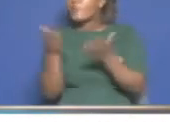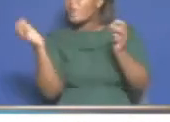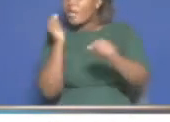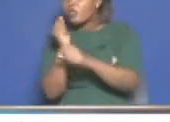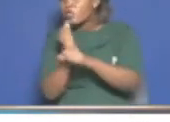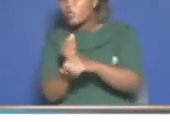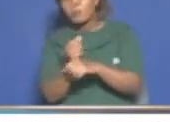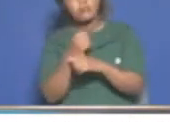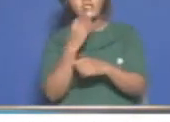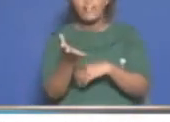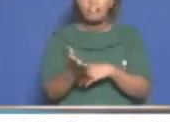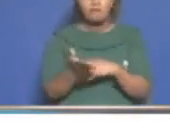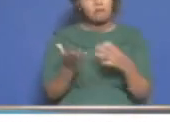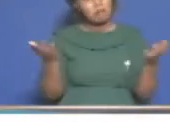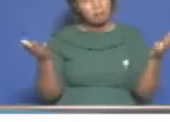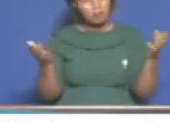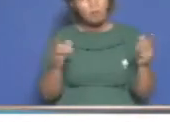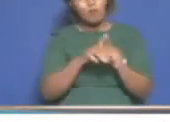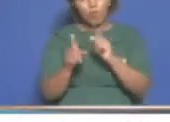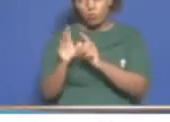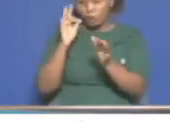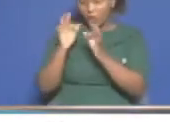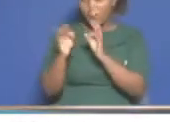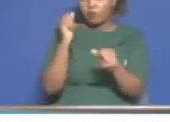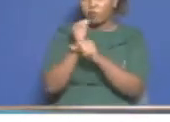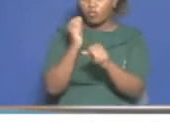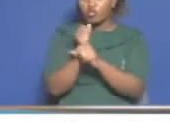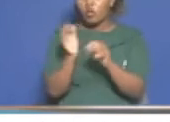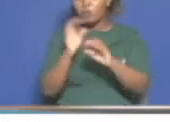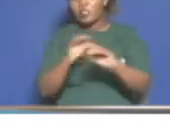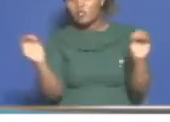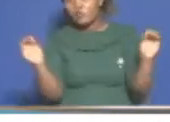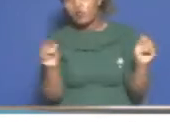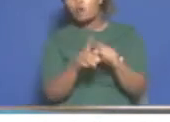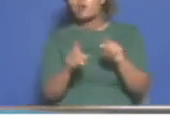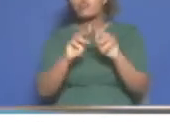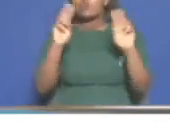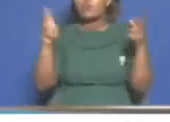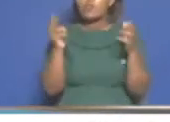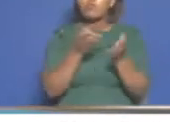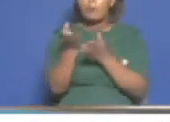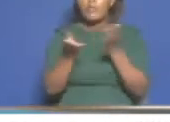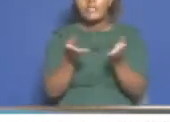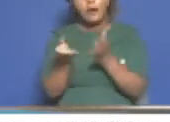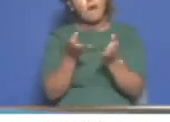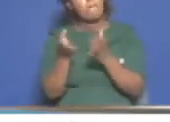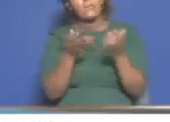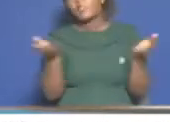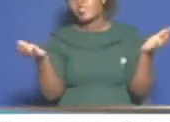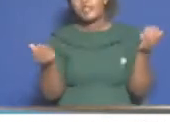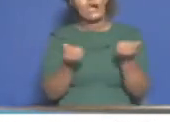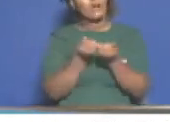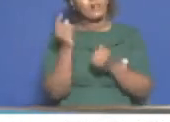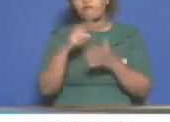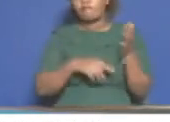kwa sababu kazi hakuna. Na hata kama kazi hakuna, na pia bado mambo ya entrepreneurship, unapata ya kwamba